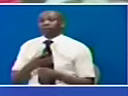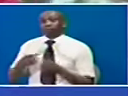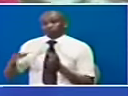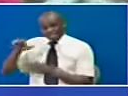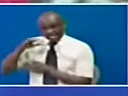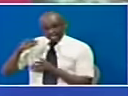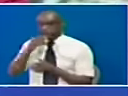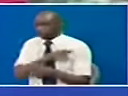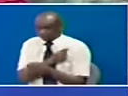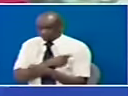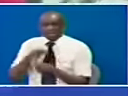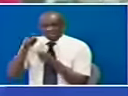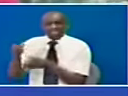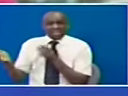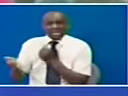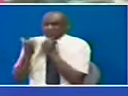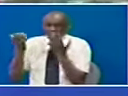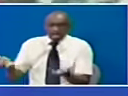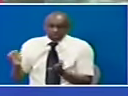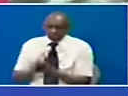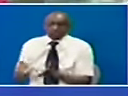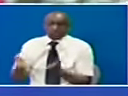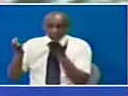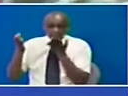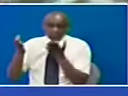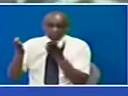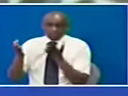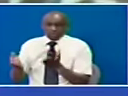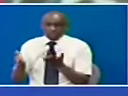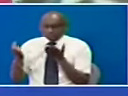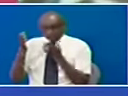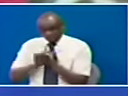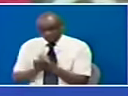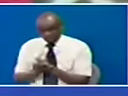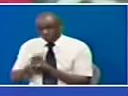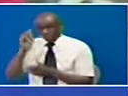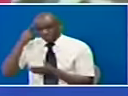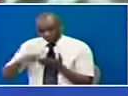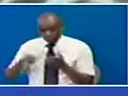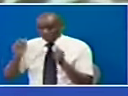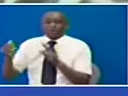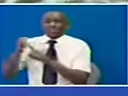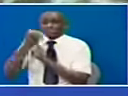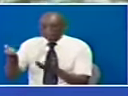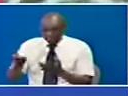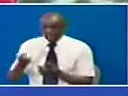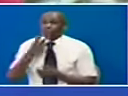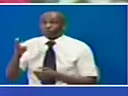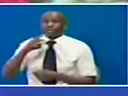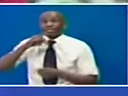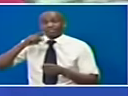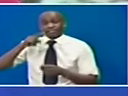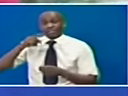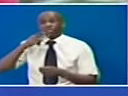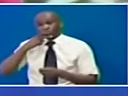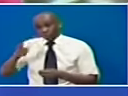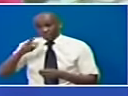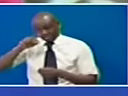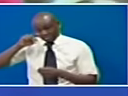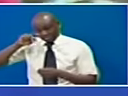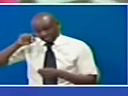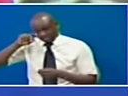pia linachangia vipi katika kuboresha zile huduma, na tunatarajia mambo kama haya kuyaona lini? Kama hizo shilingi milioni 200 dola na